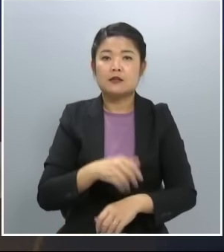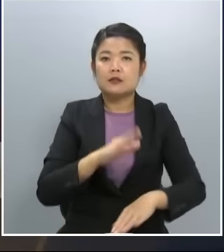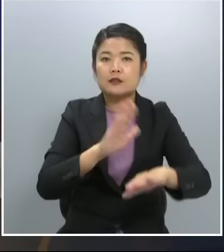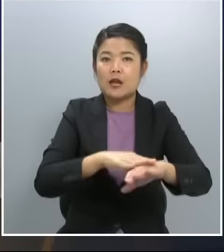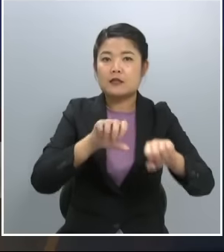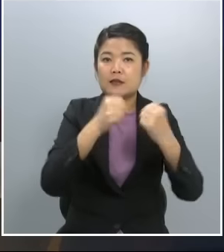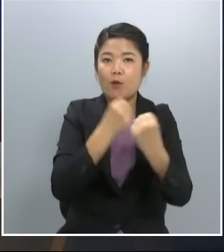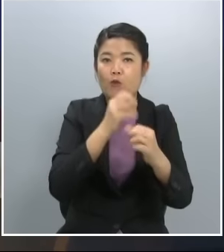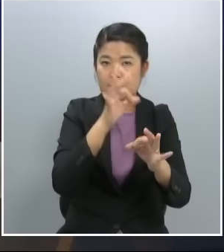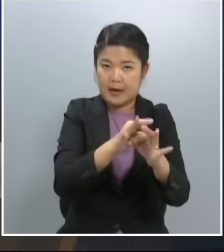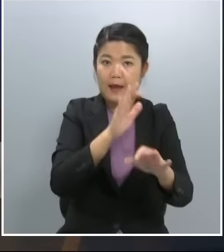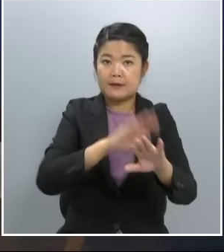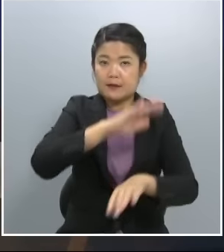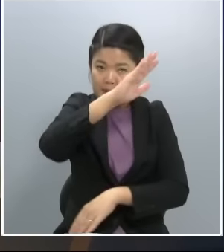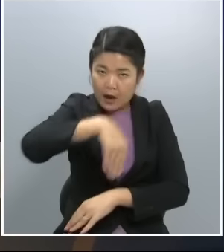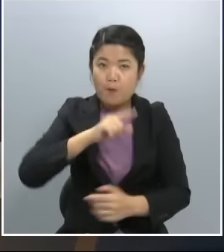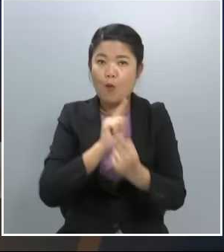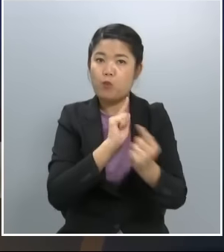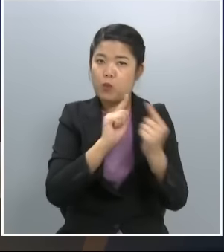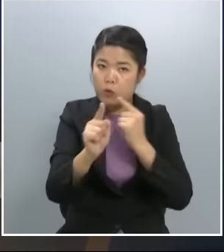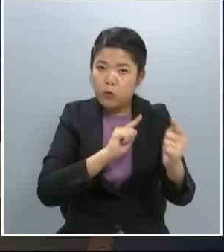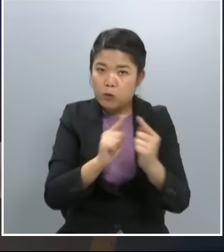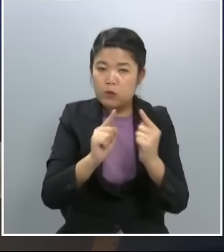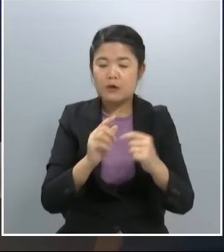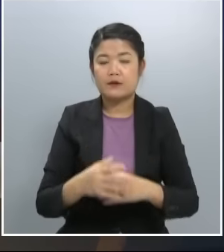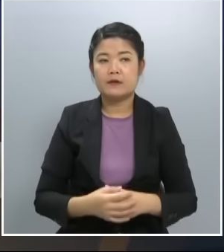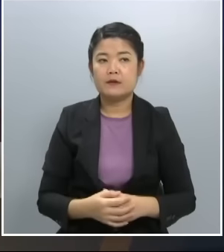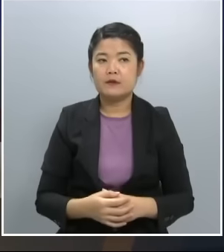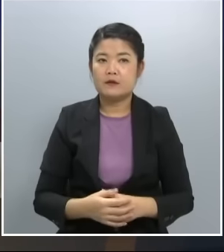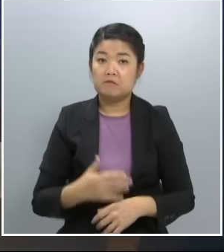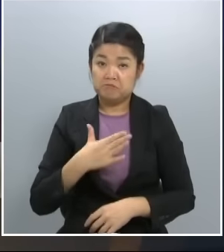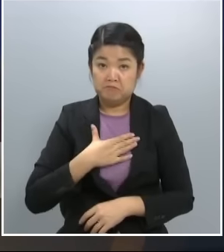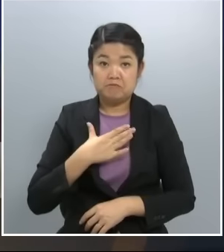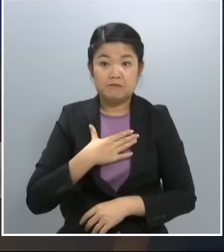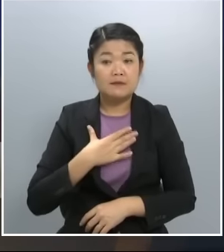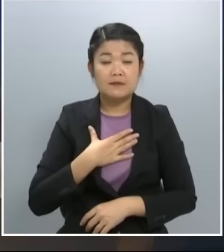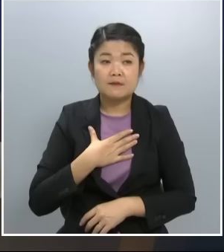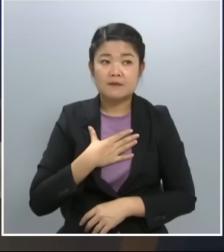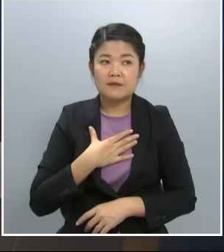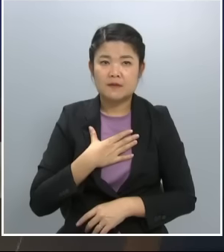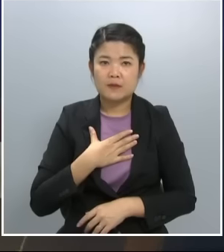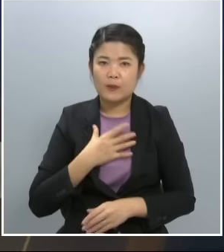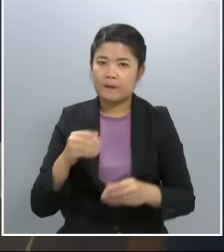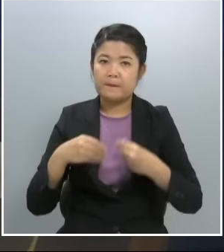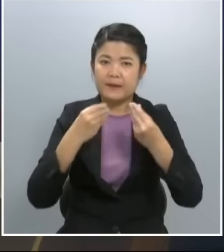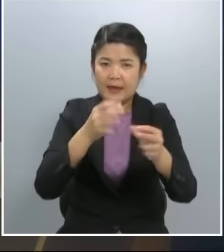บขอคุยเขาเลยว่าผมจะให้แบงก์กลับมาปล่อย